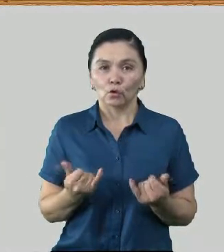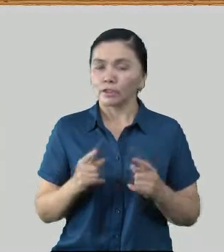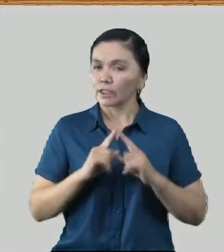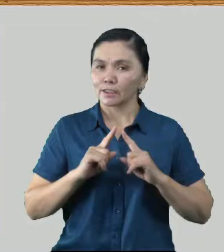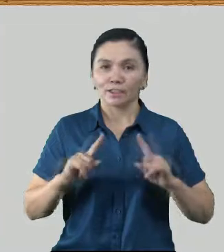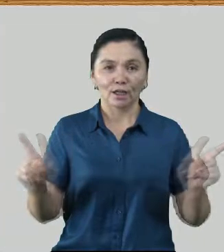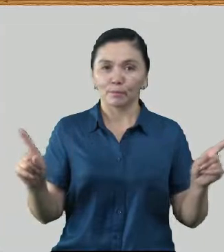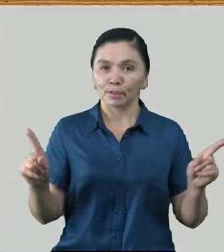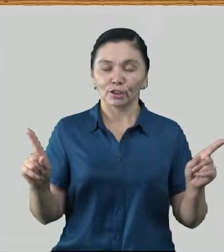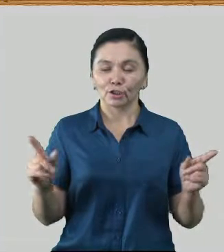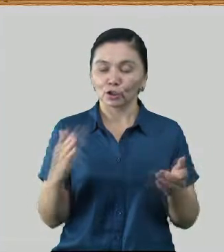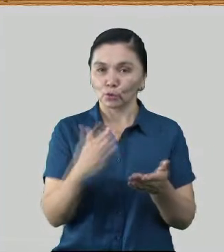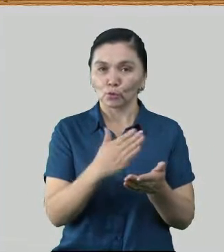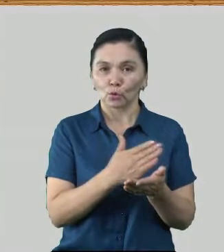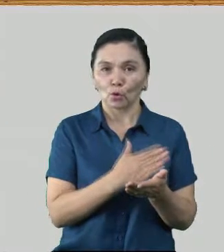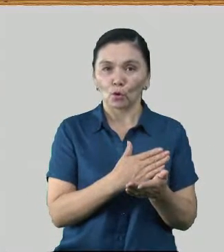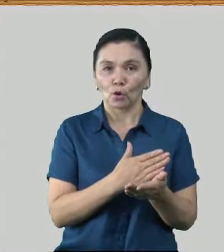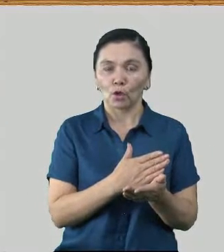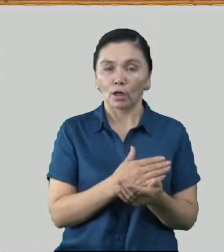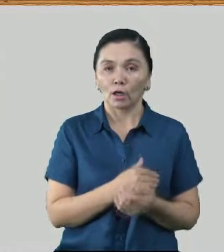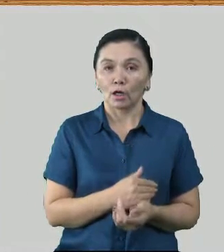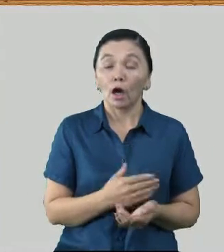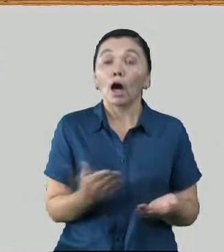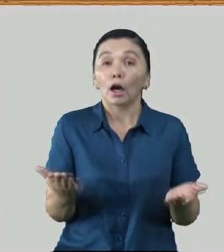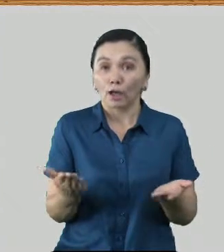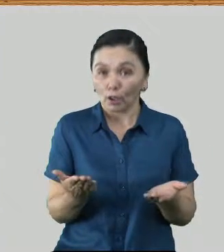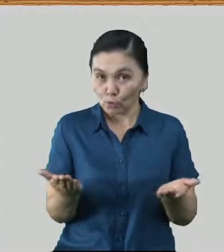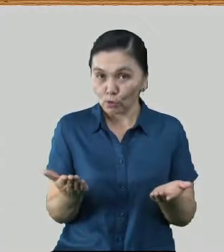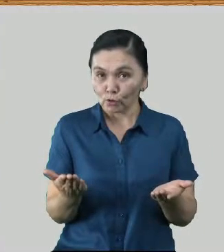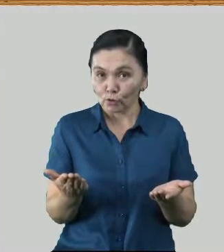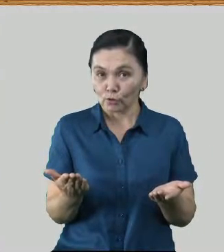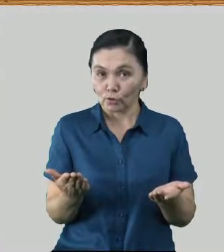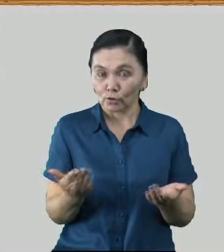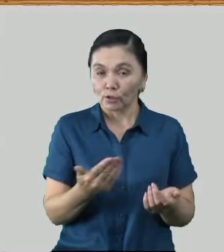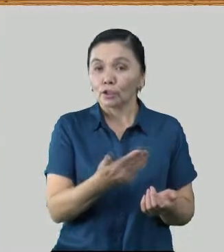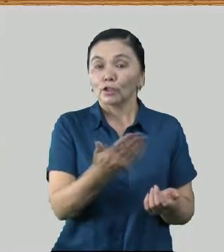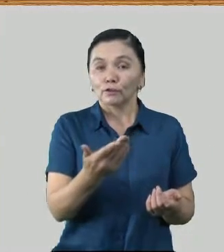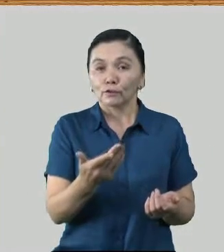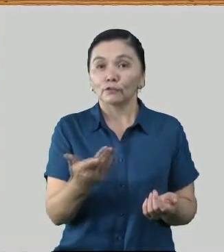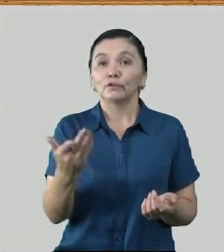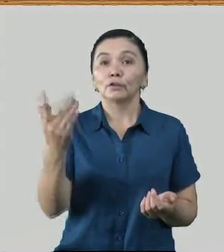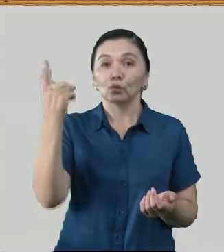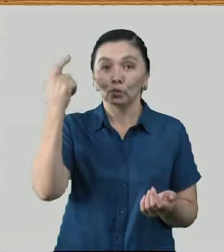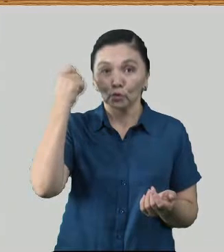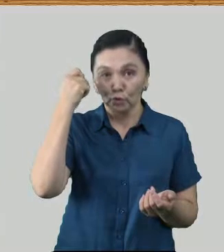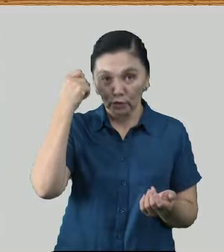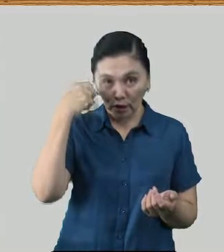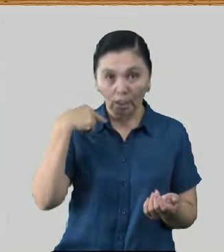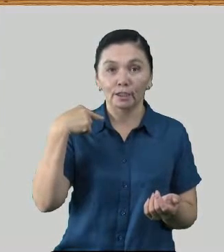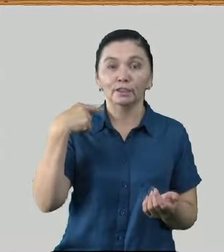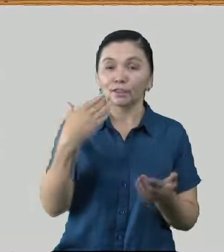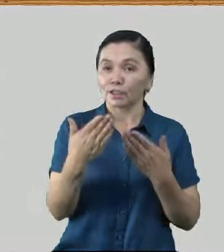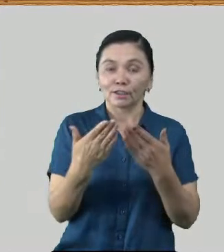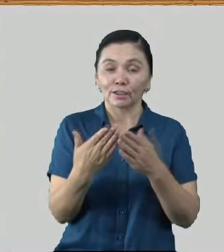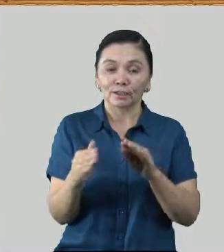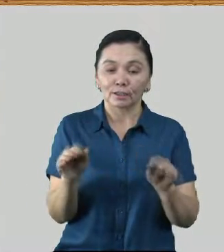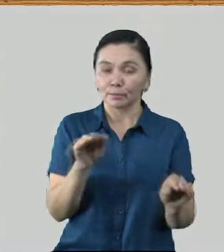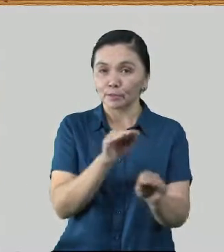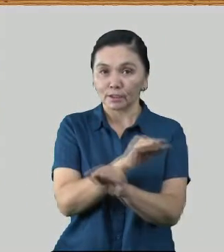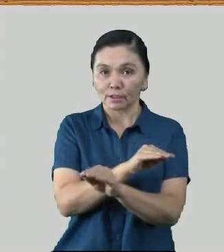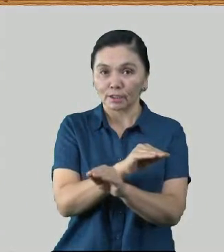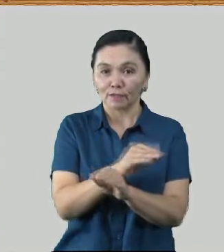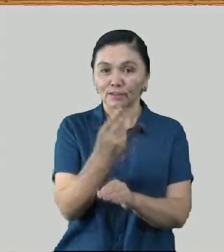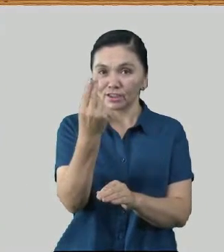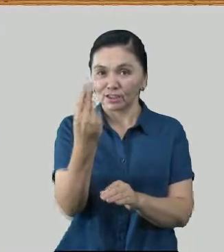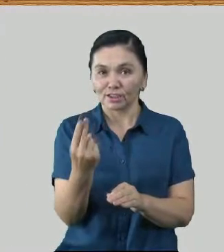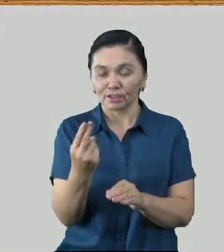Сегодня необычный урок. А какой? Вы узнаете, если переставите